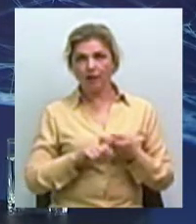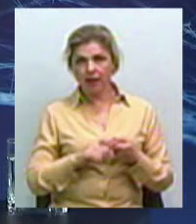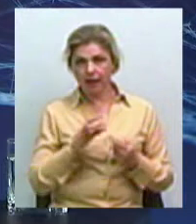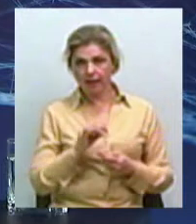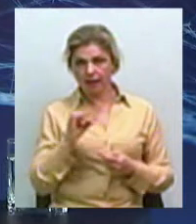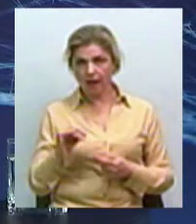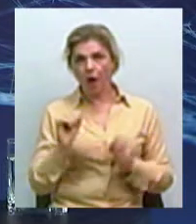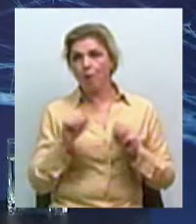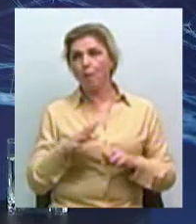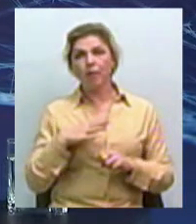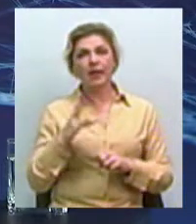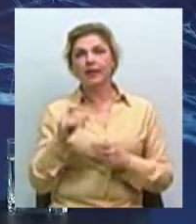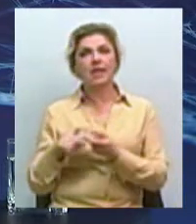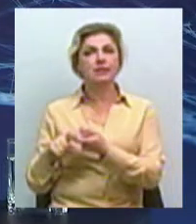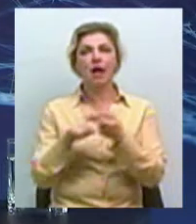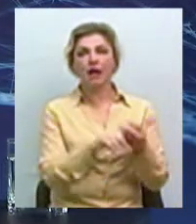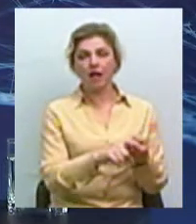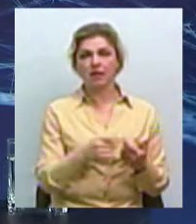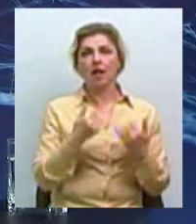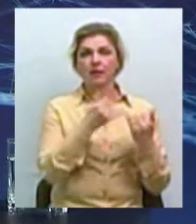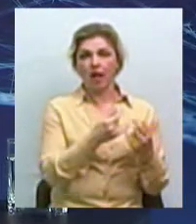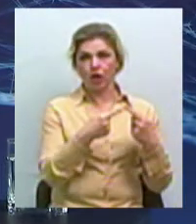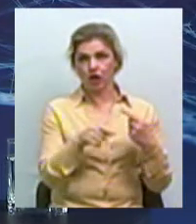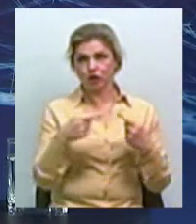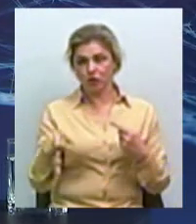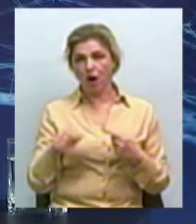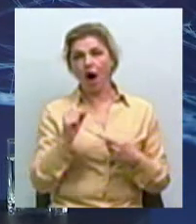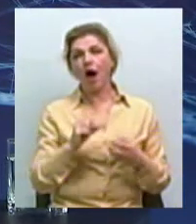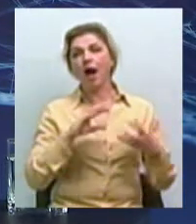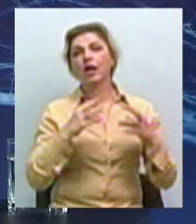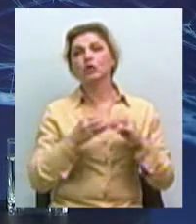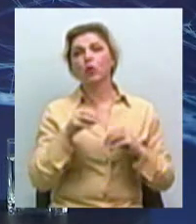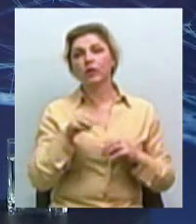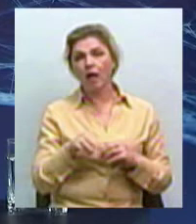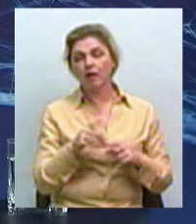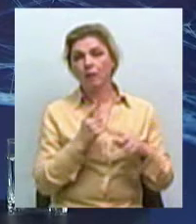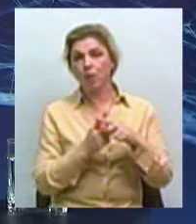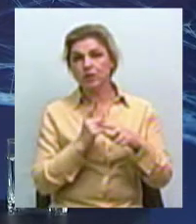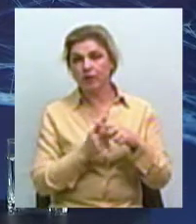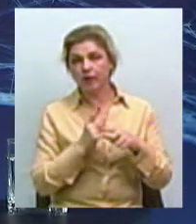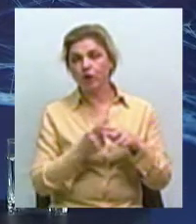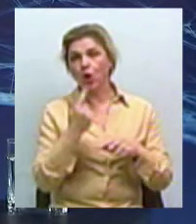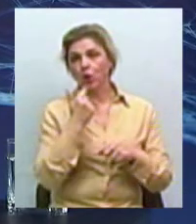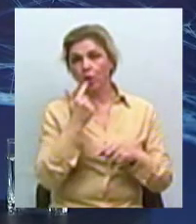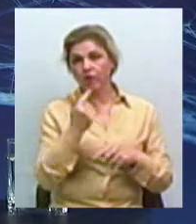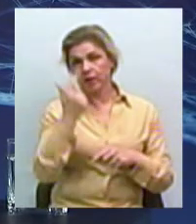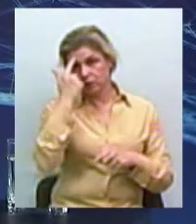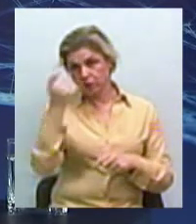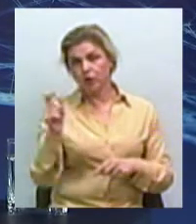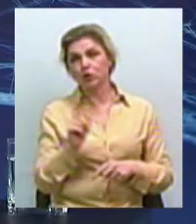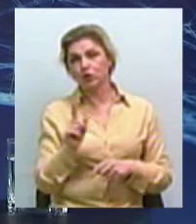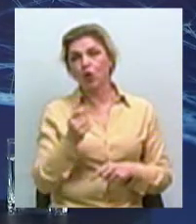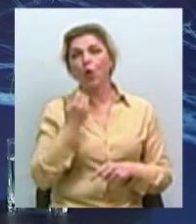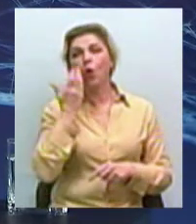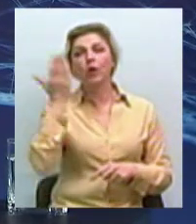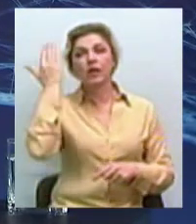не заразною для інших, якщо, але результат, позитивний результат в крові сигналізує нам про те, що колись